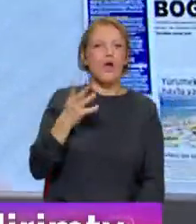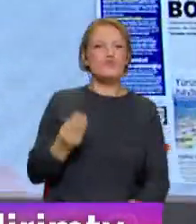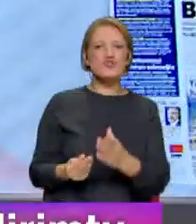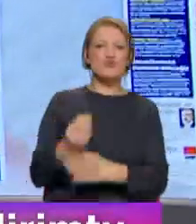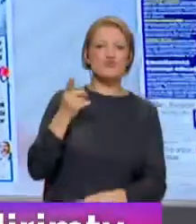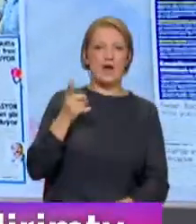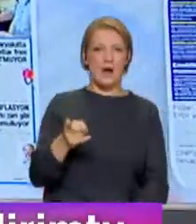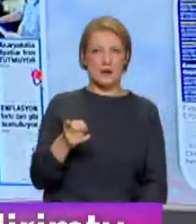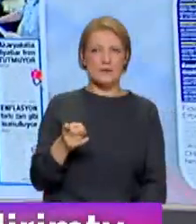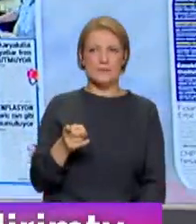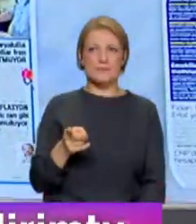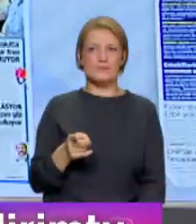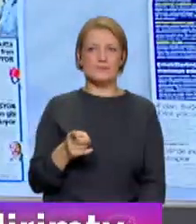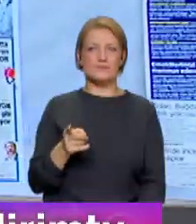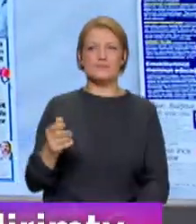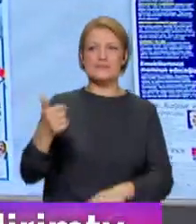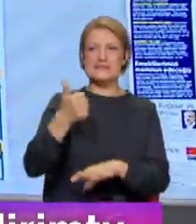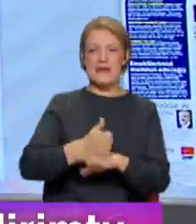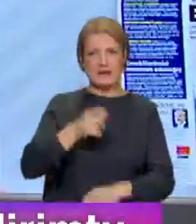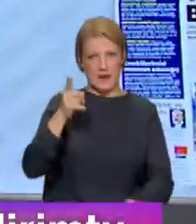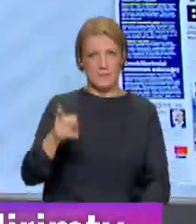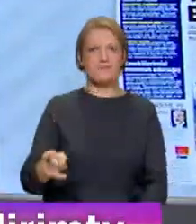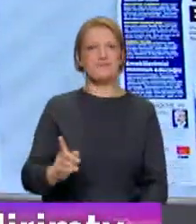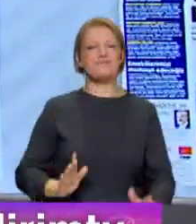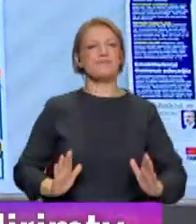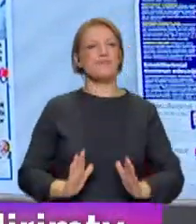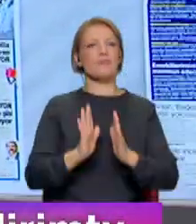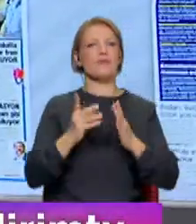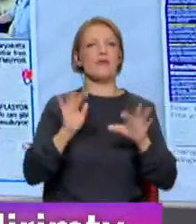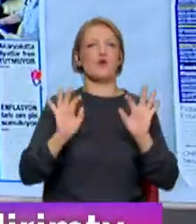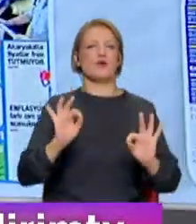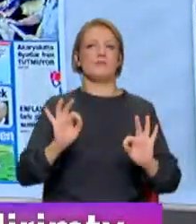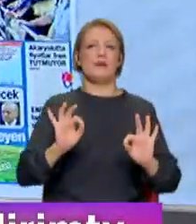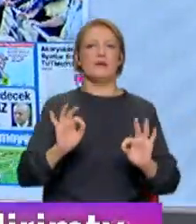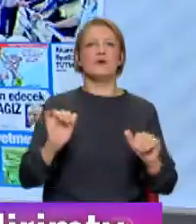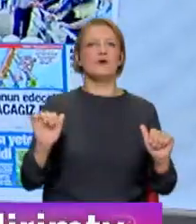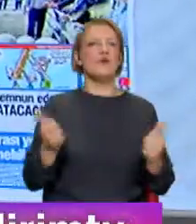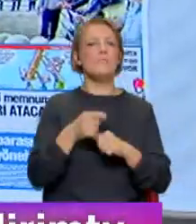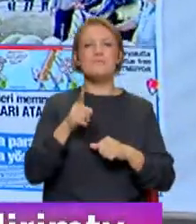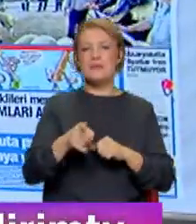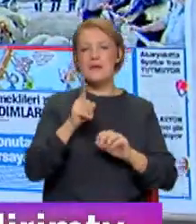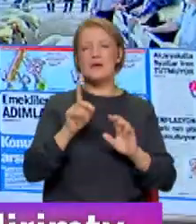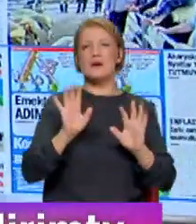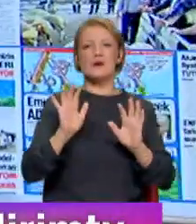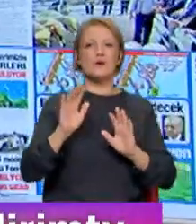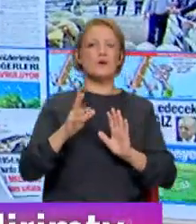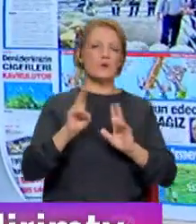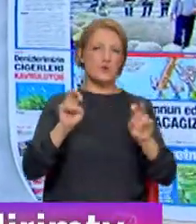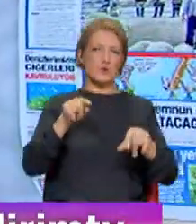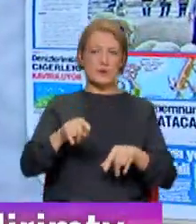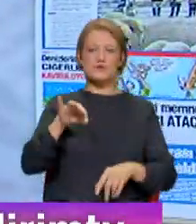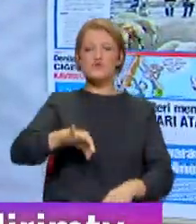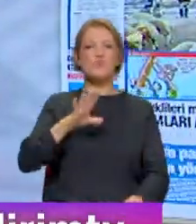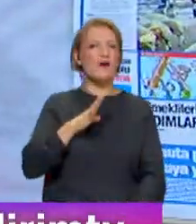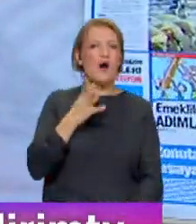çıkaracağı iktidarın da muhalefetin de en önemli gündem konularından biri mevcut Başkan Ekrem